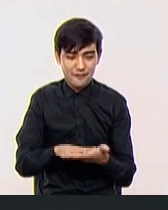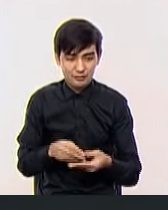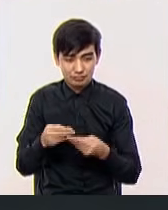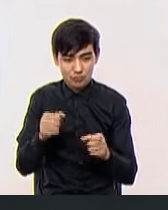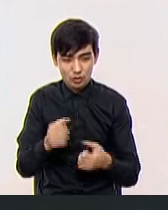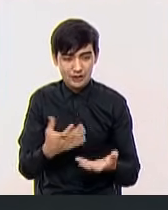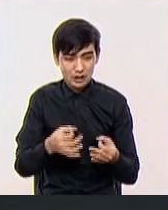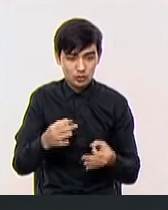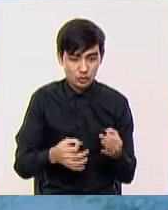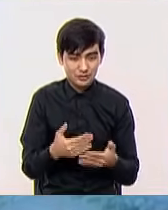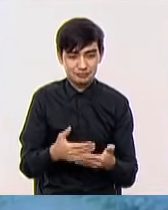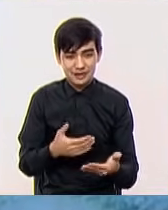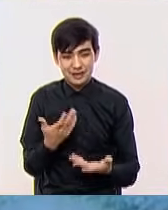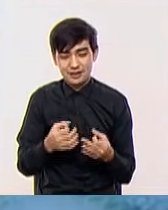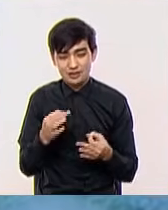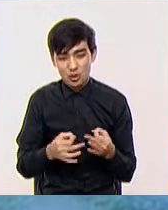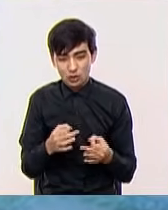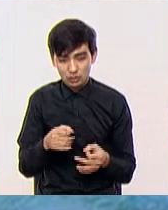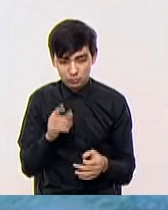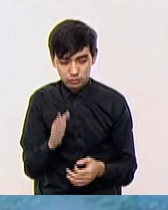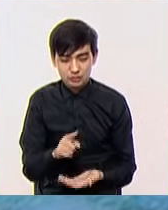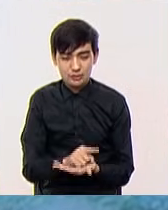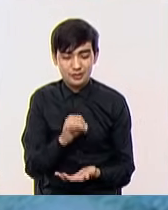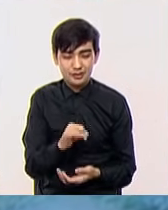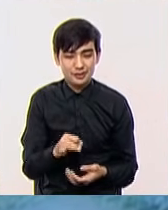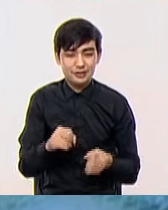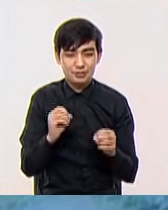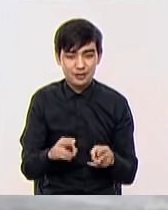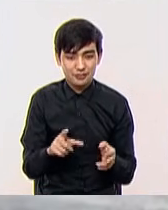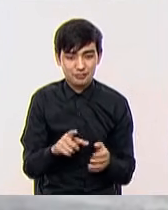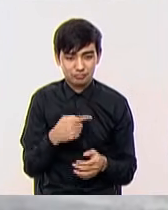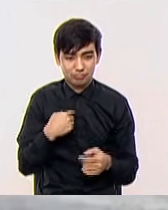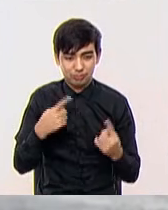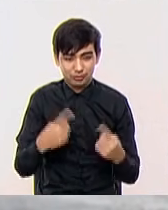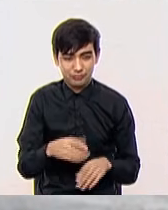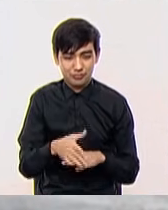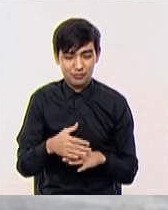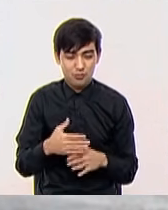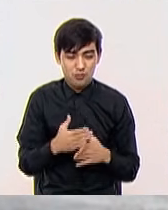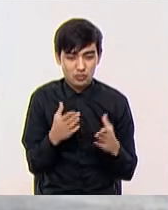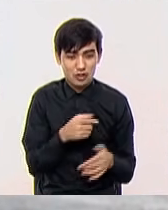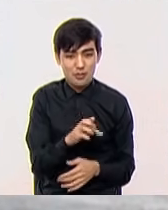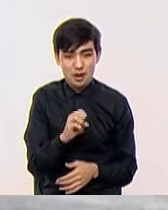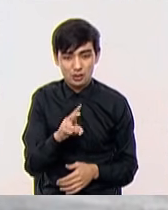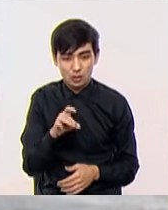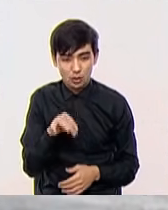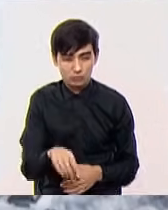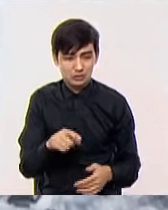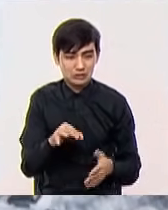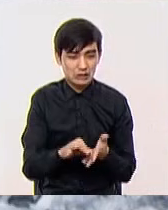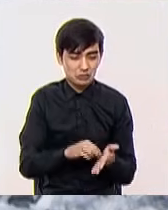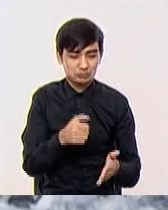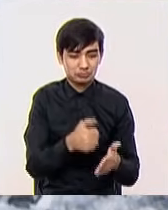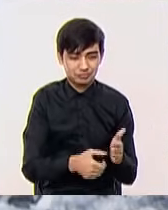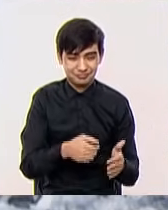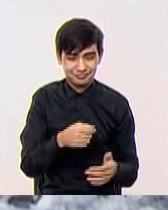немесе соттан тыс іске асады. Алайда уәкілетті орган несиеге бөлшесінен батқан азаматты бірден банкрот деп танымайды. Әуелі 6